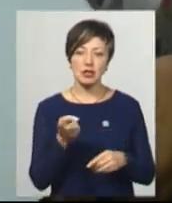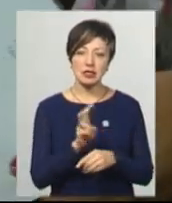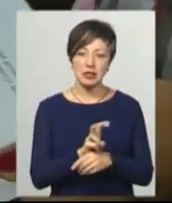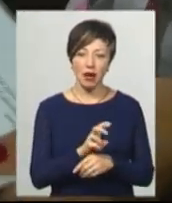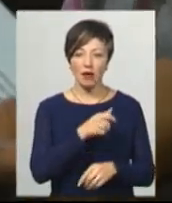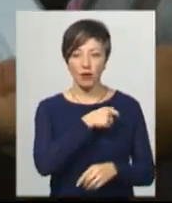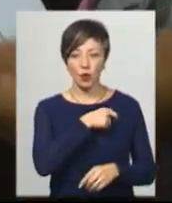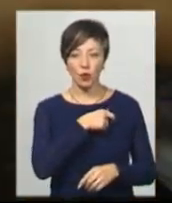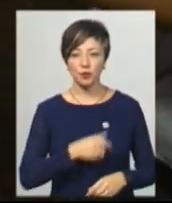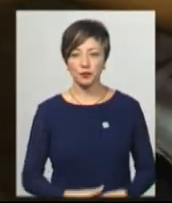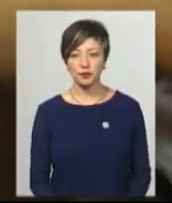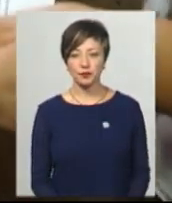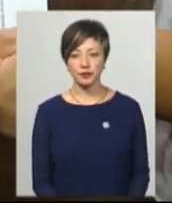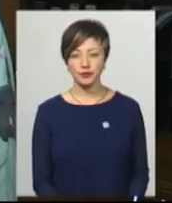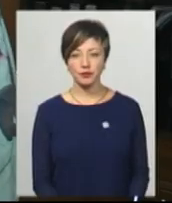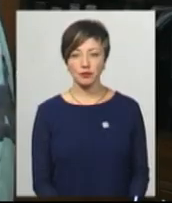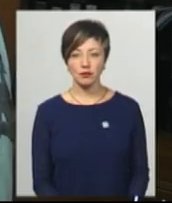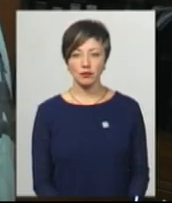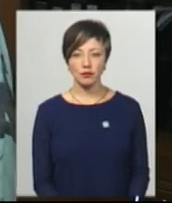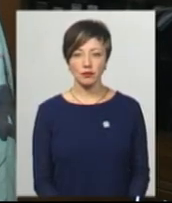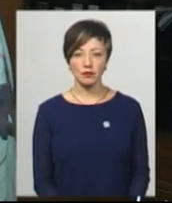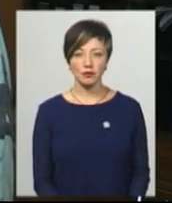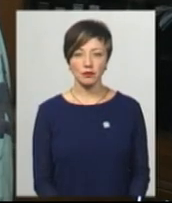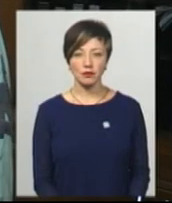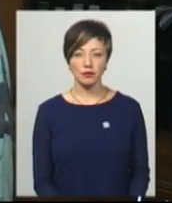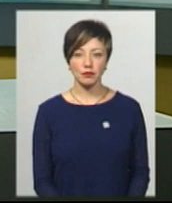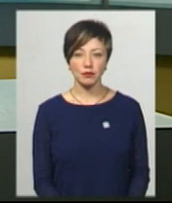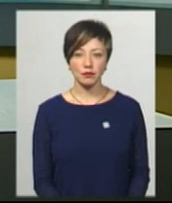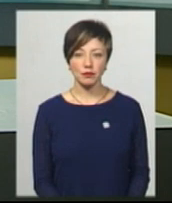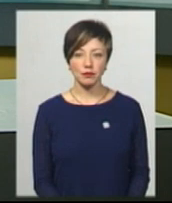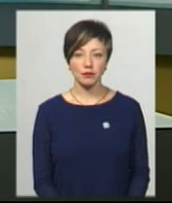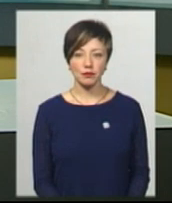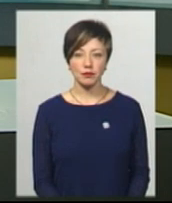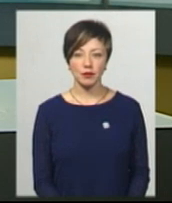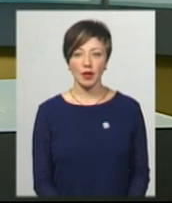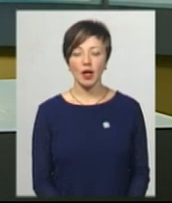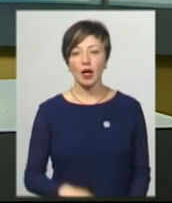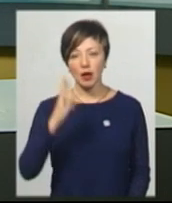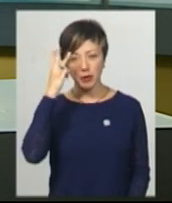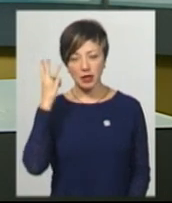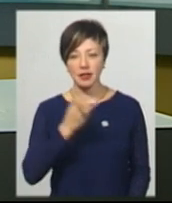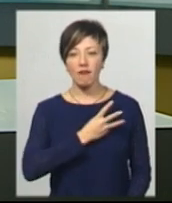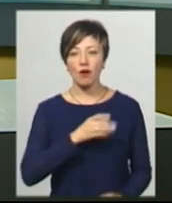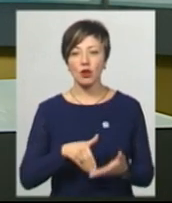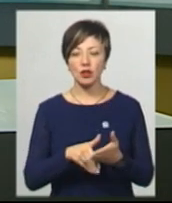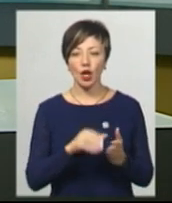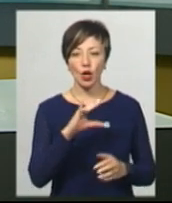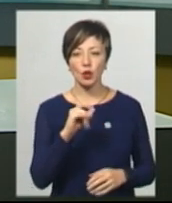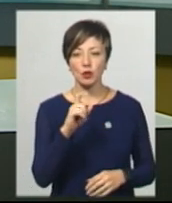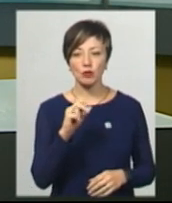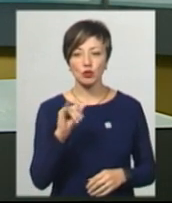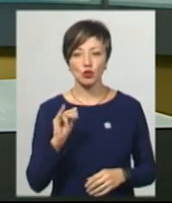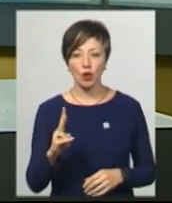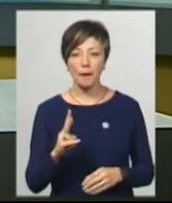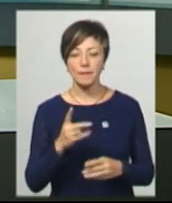Анастасія Збродова, Іван Мовчан. Новини на Суспільному. Хмельницький. Нагадаю, хмельницька волонтерка Тетяна Юзепчук